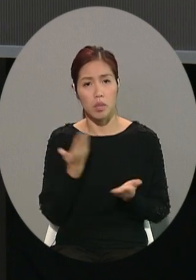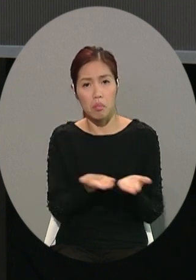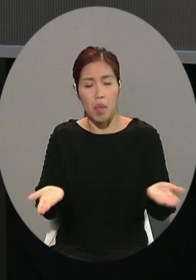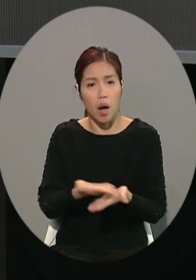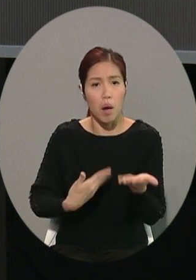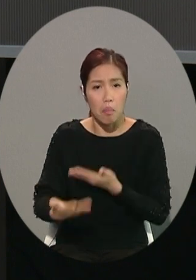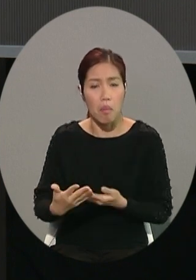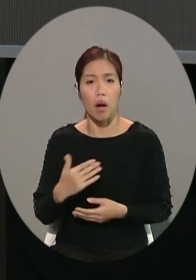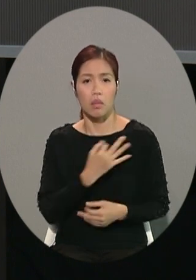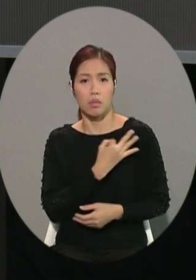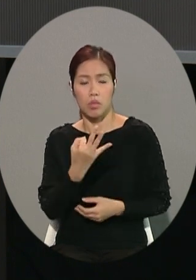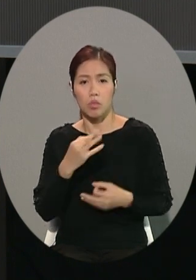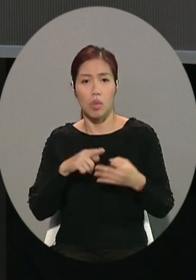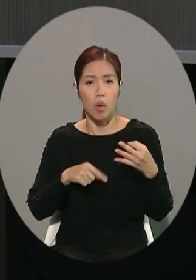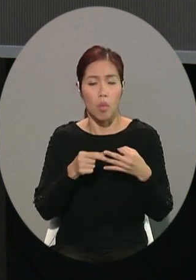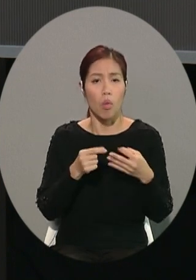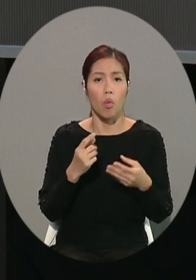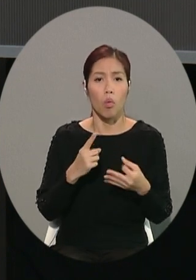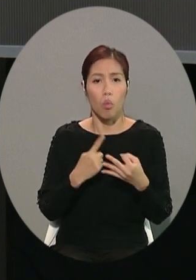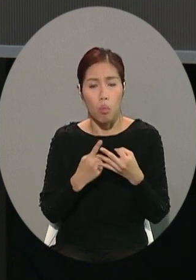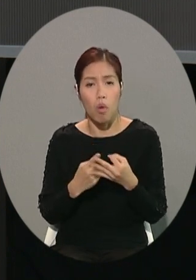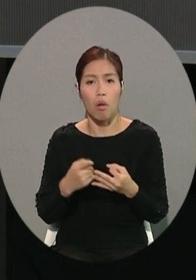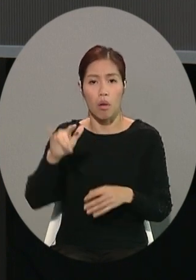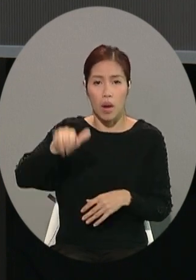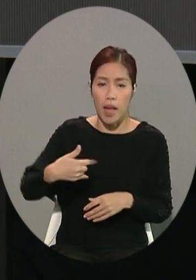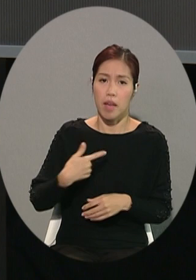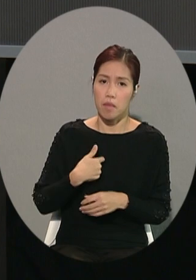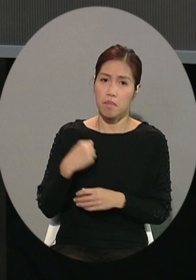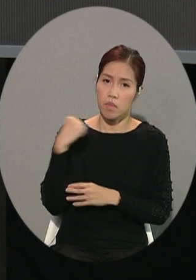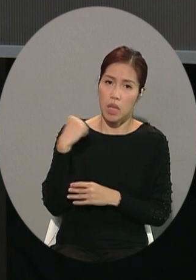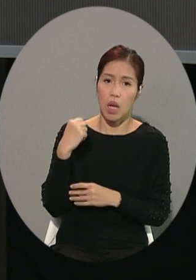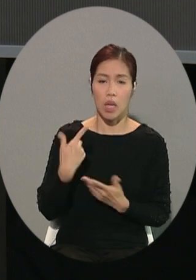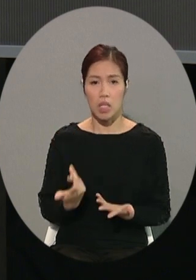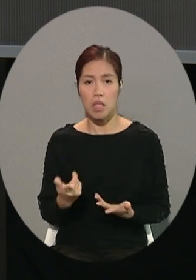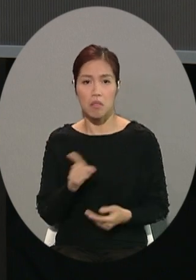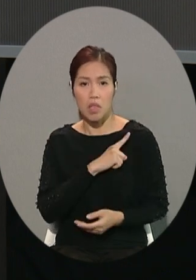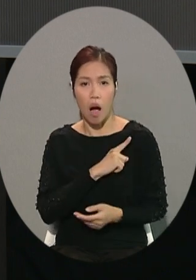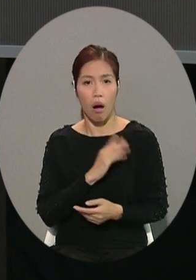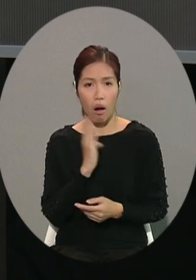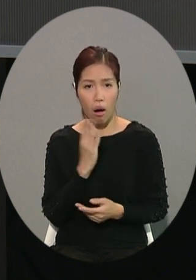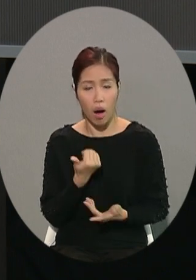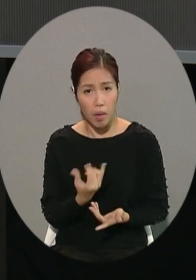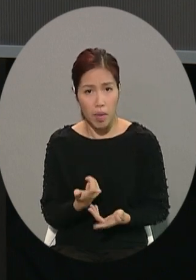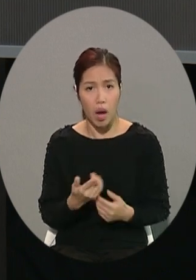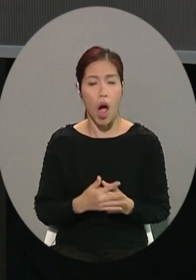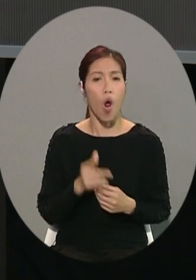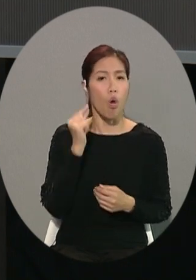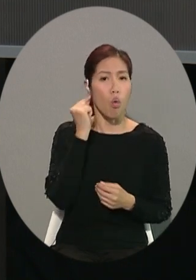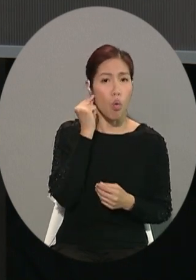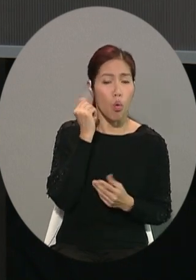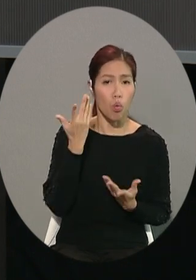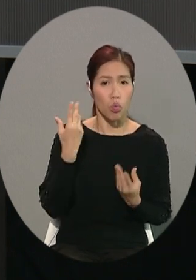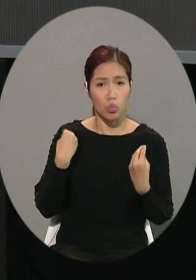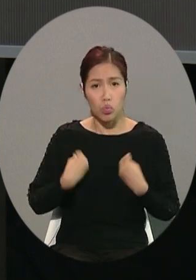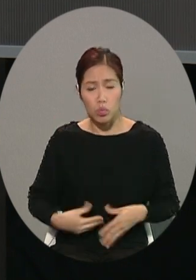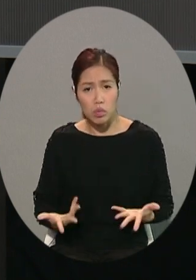三號佢候選人都會過嚟揾我，叫我加油。而家是不是叫做自打嘴巴？另外有關女裝的問題，這個